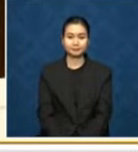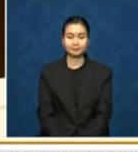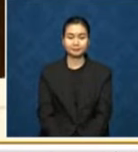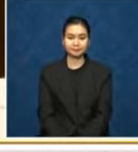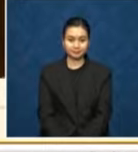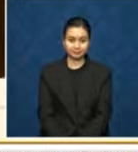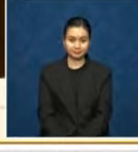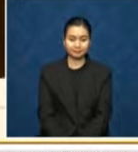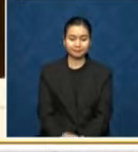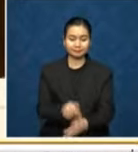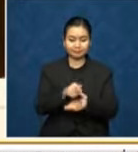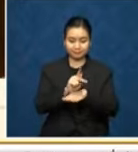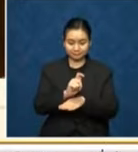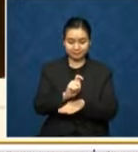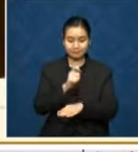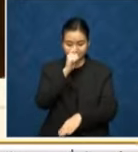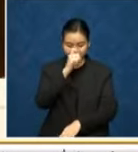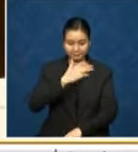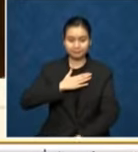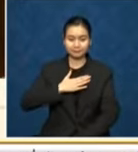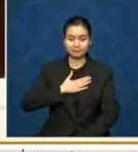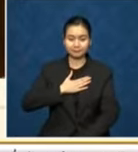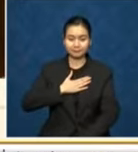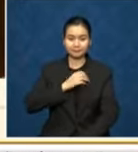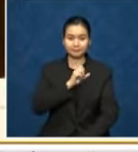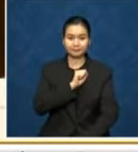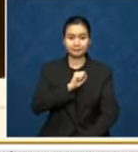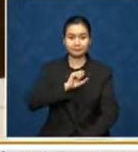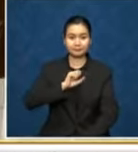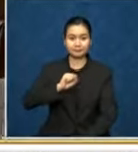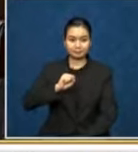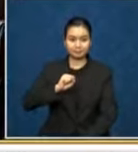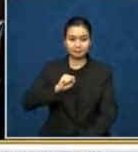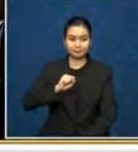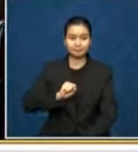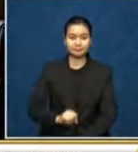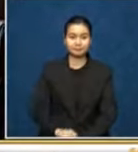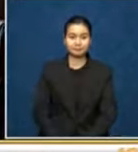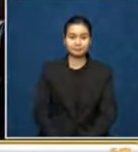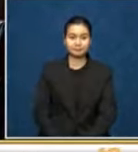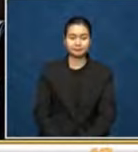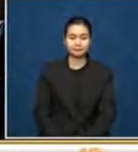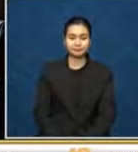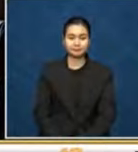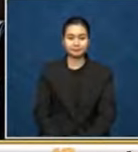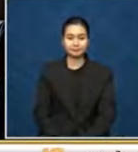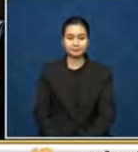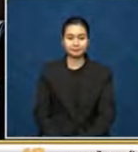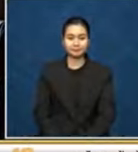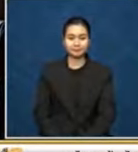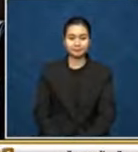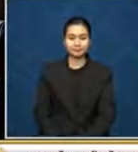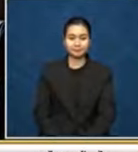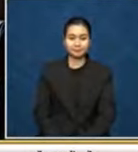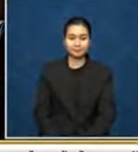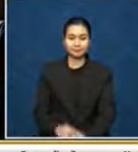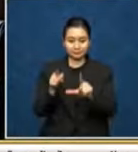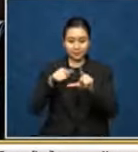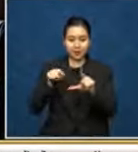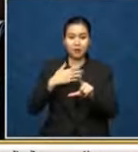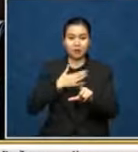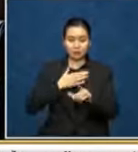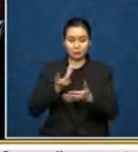เรียนท่านประธานที่เคารพครับผมรอมฎอนปัญจอสสบัญชีรายชื่อของพรรคก้าวไกลนะครับวันนี้ผมขออนุญาตใช้เวลาห